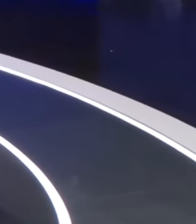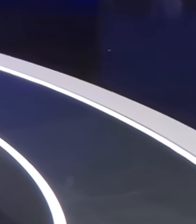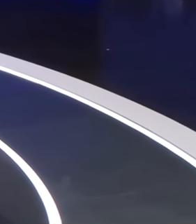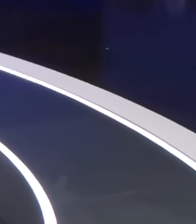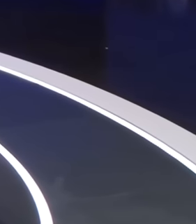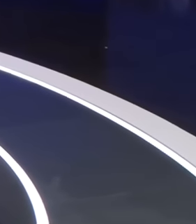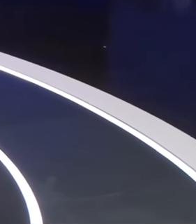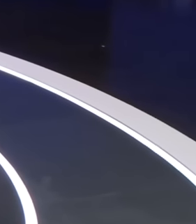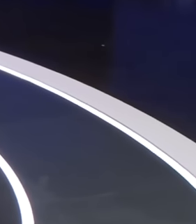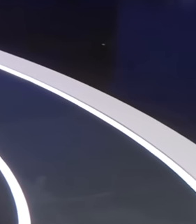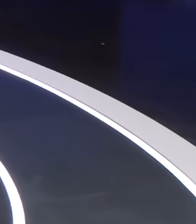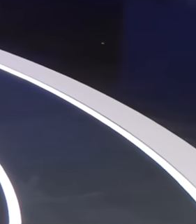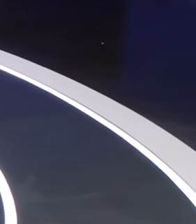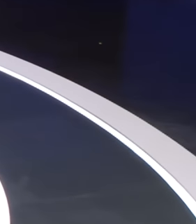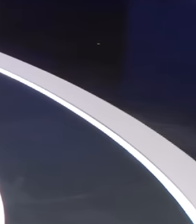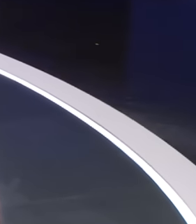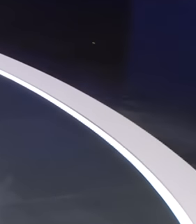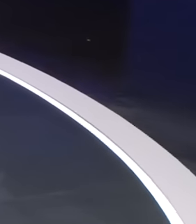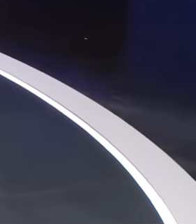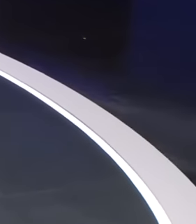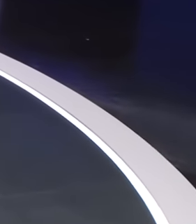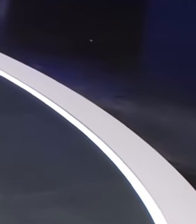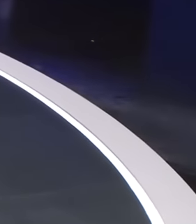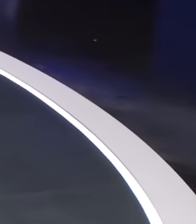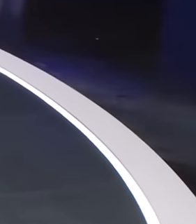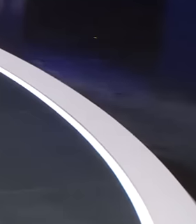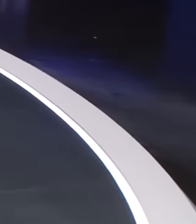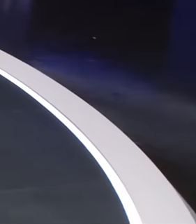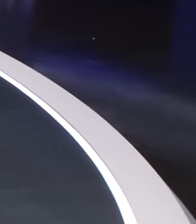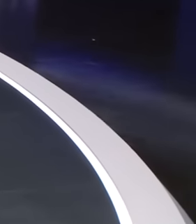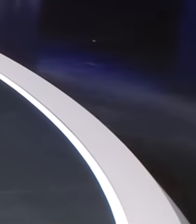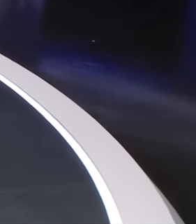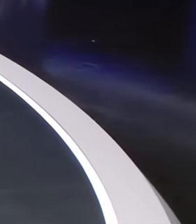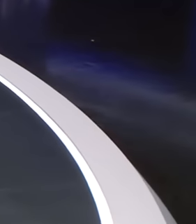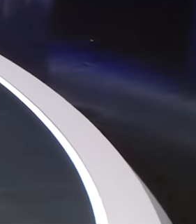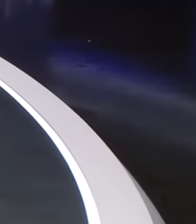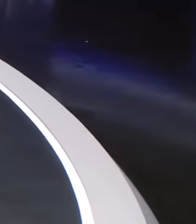your eyes and save these questions for now.